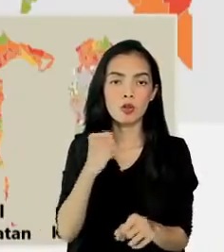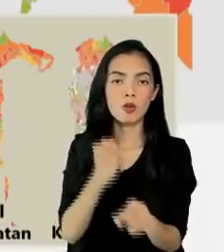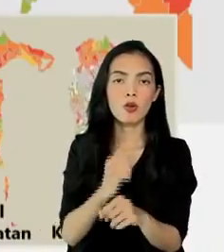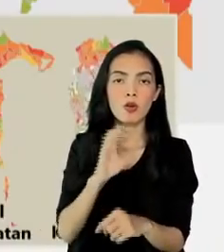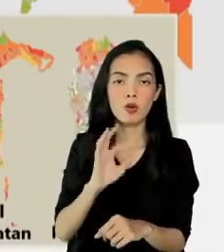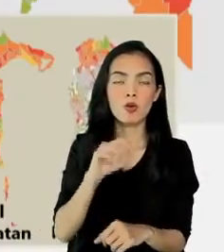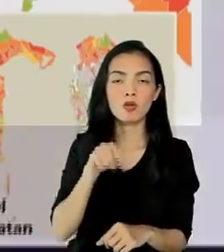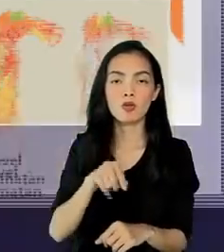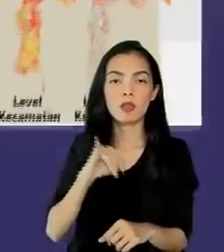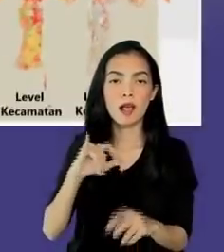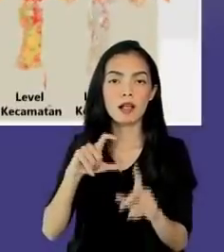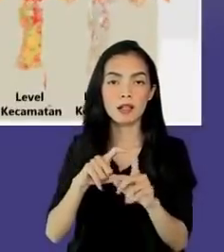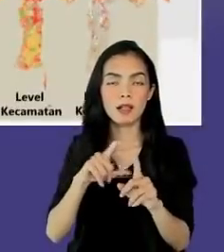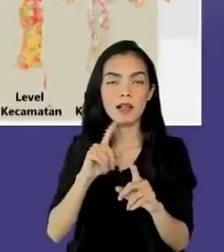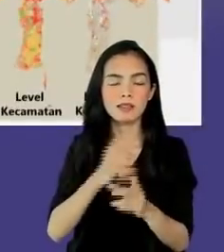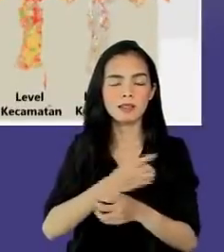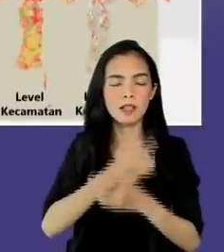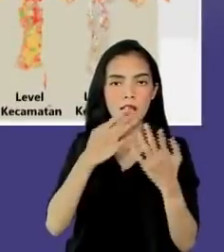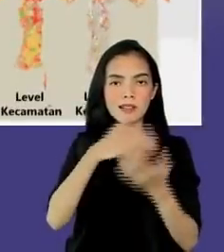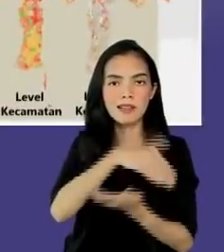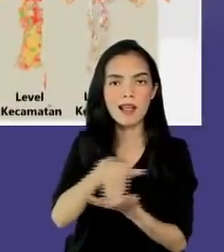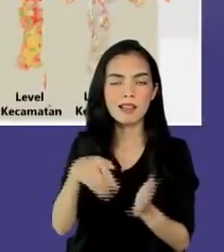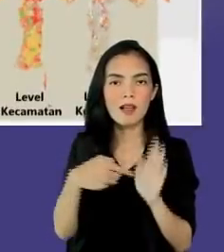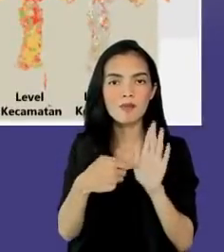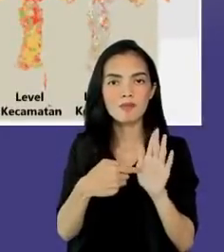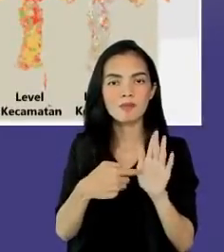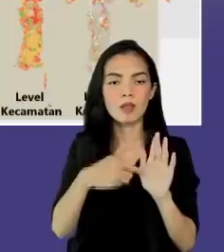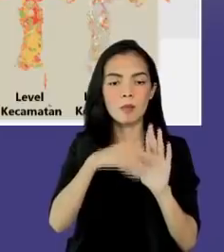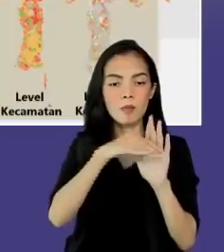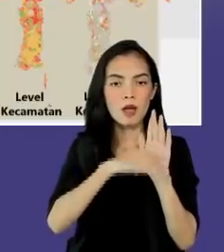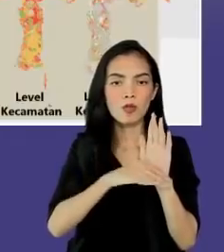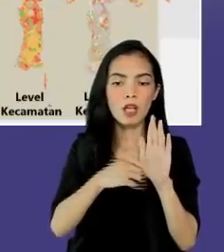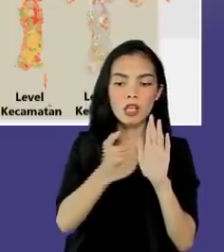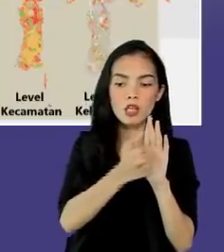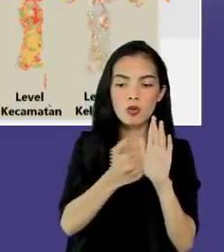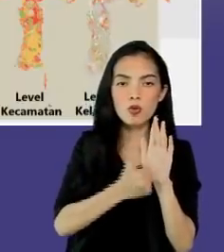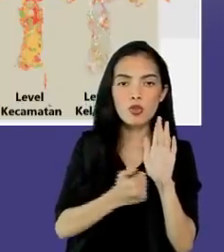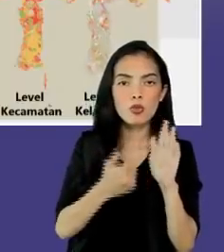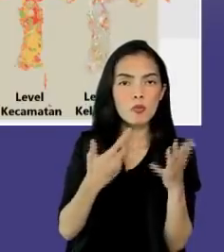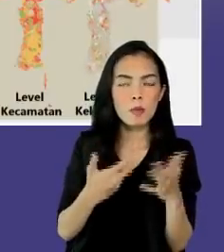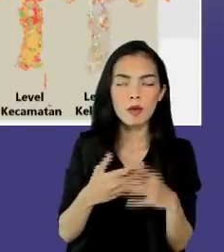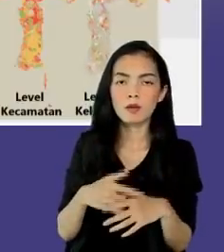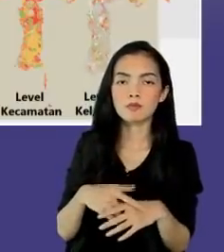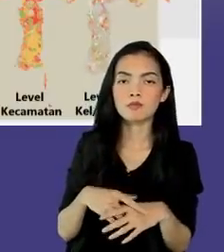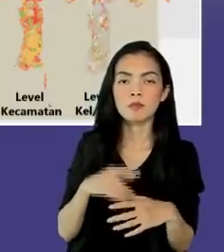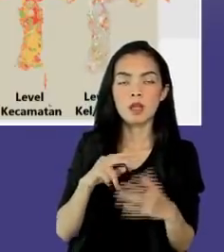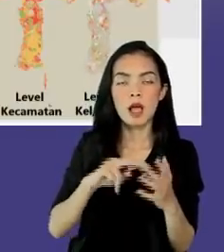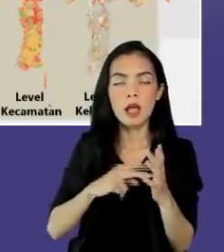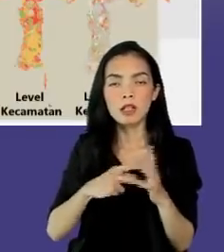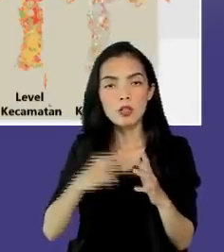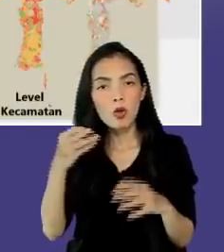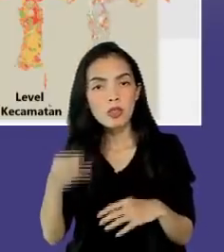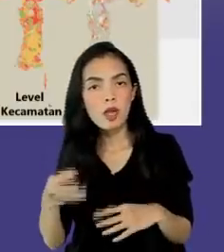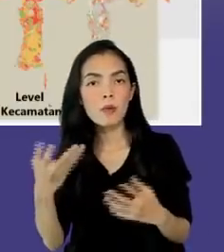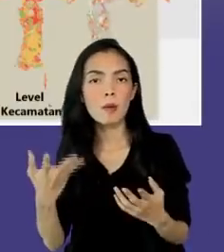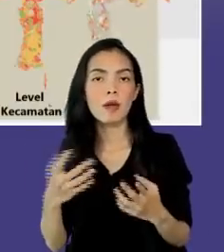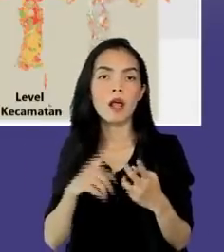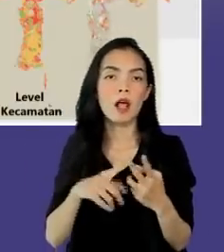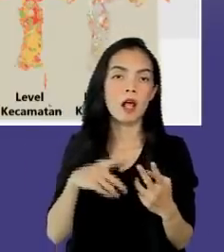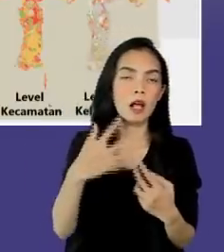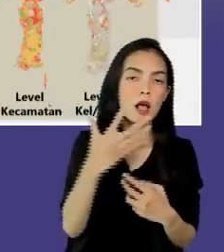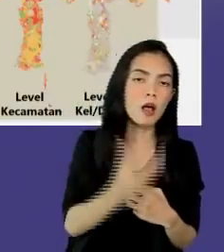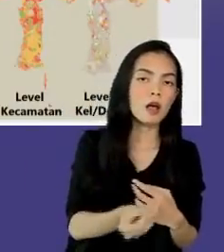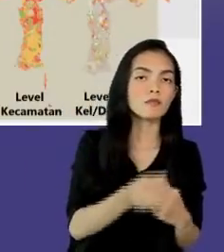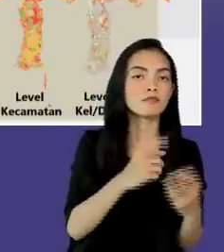kepatuhan ini. Jadi masyarakat Indonesia juga dapat melihat bagaimana kepatuhan di wilayahnya, level kabupaten kota, kecamatan